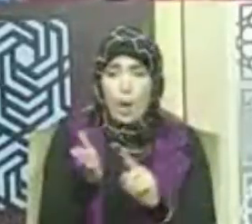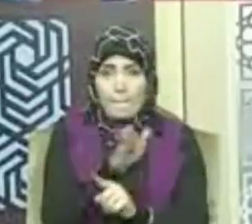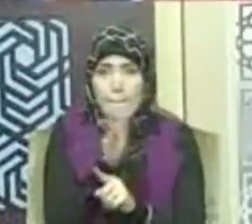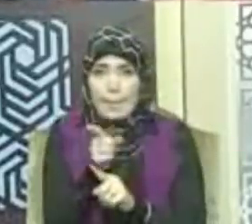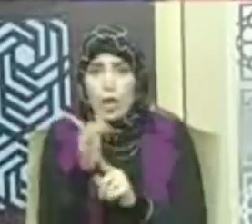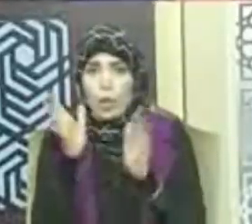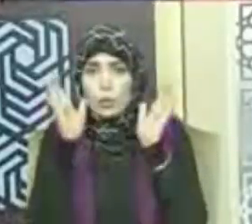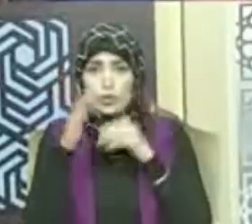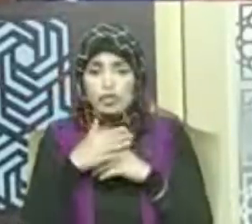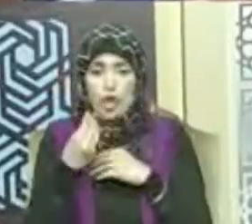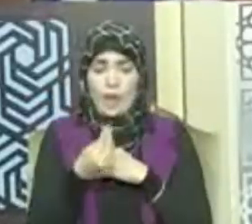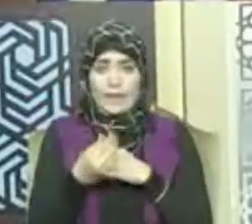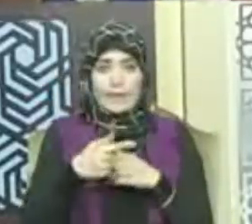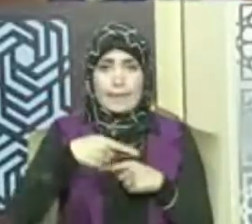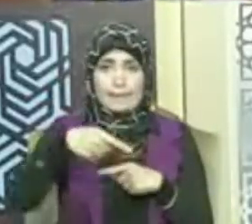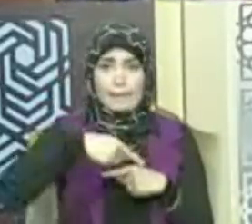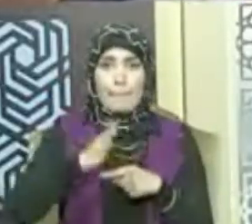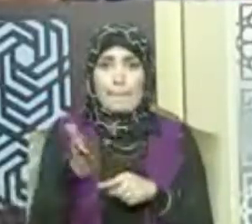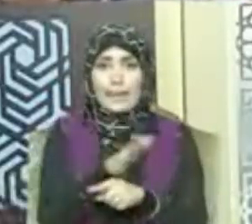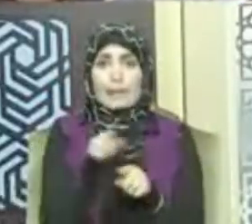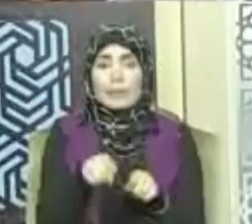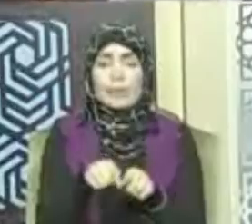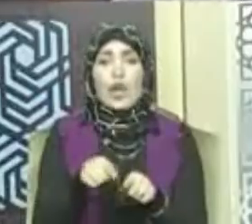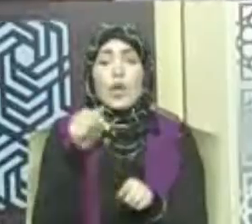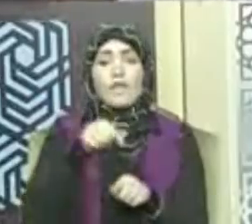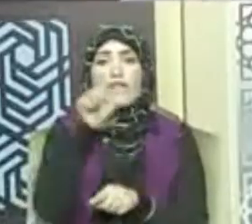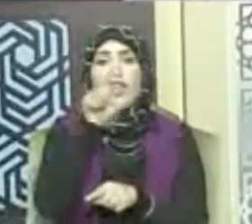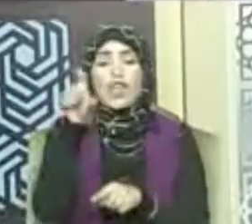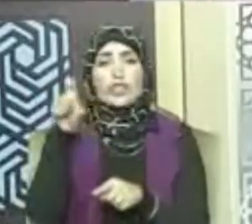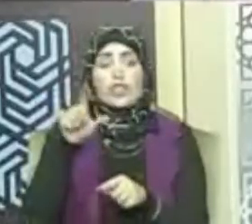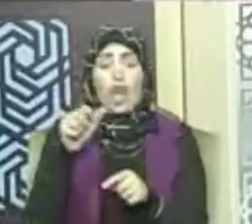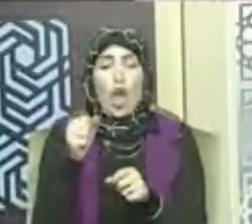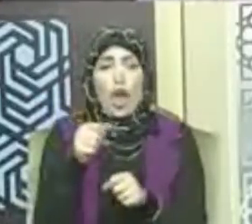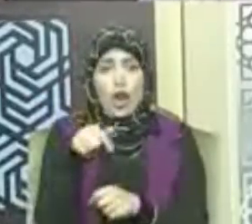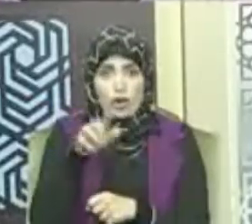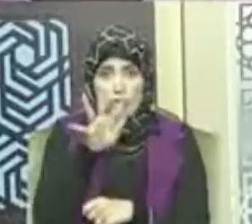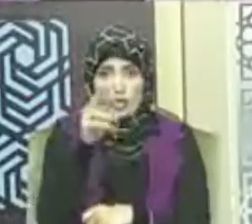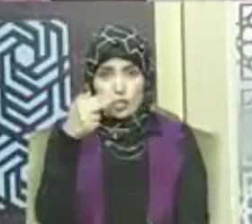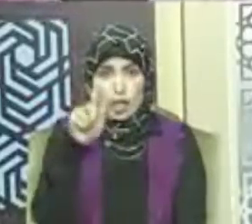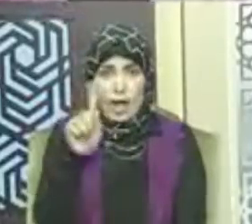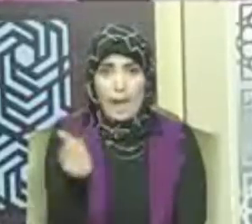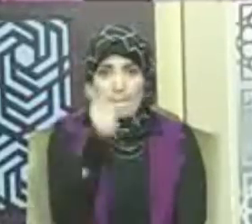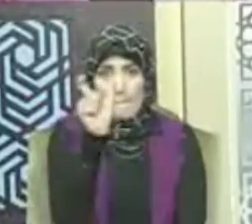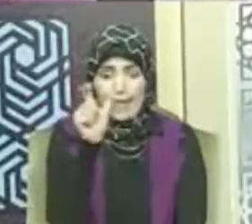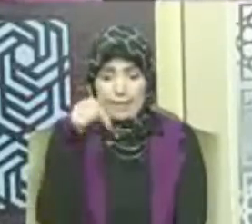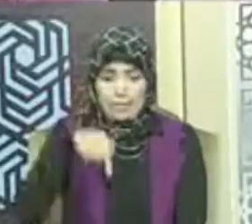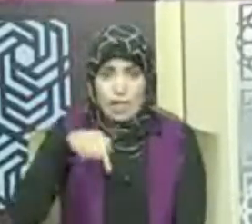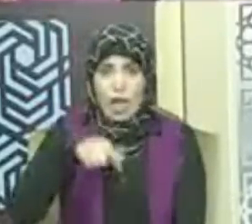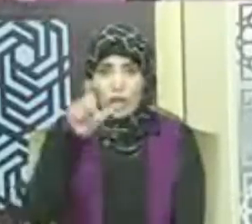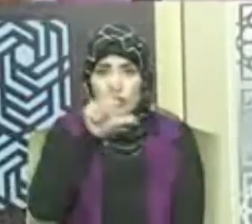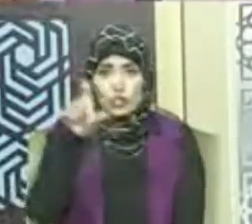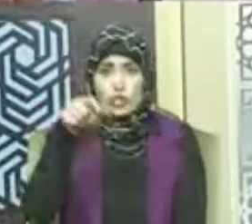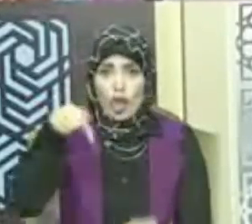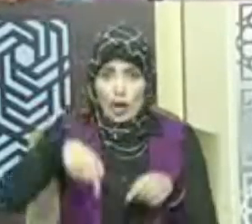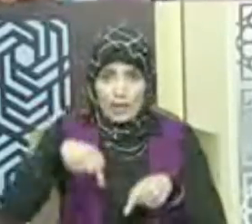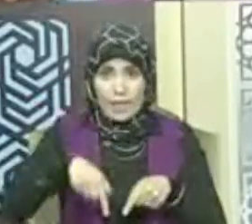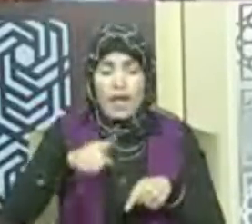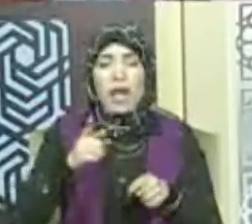وفي شهر ترفع فيه الأعمال إلى الله، هو شهر